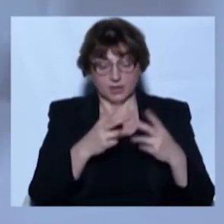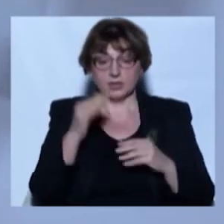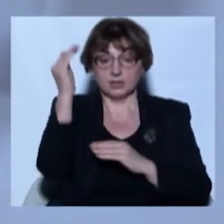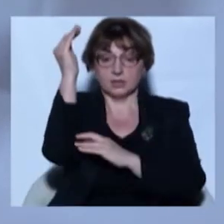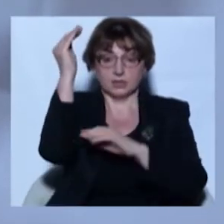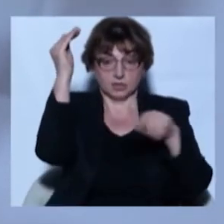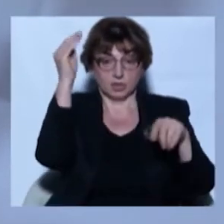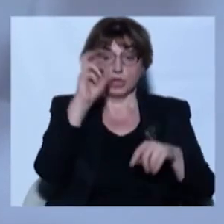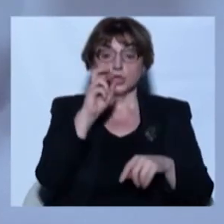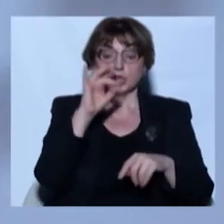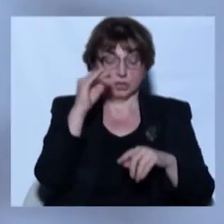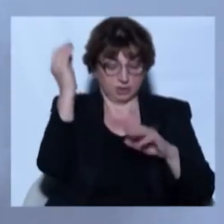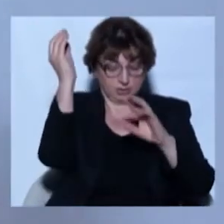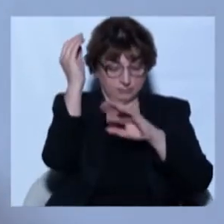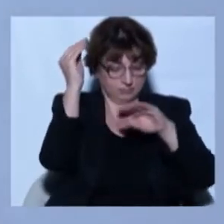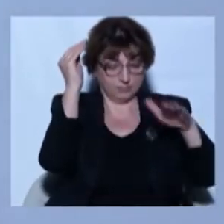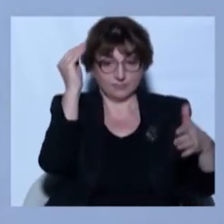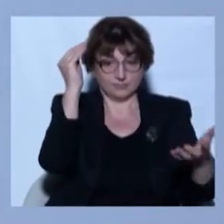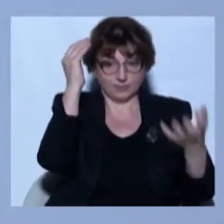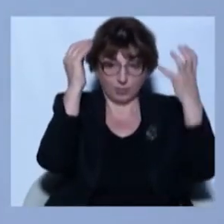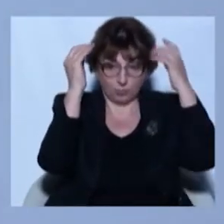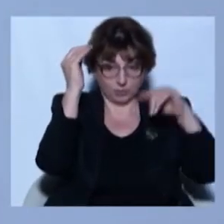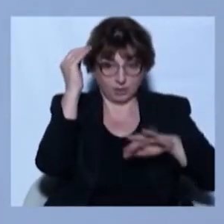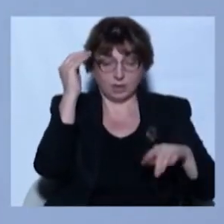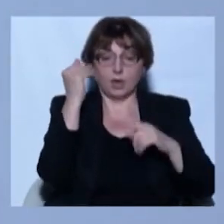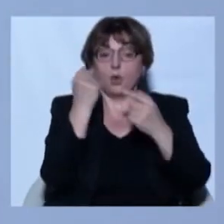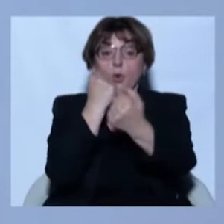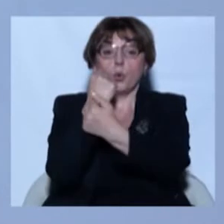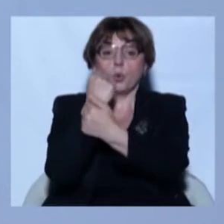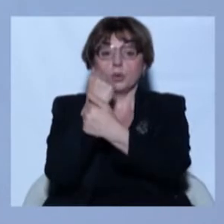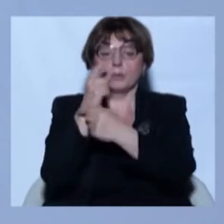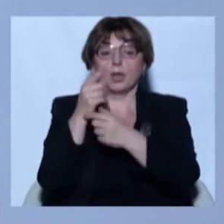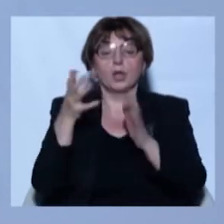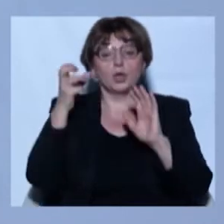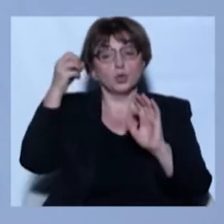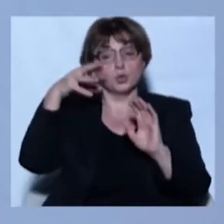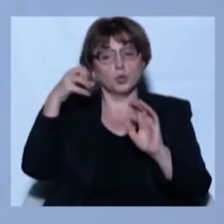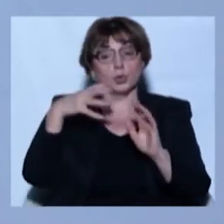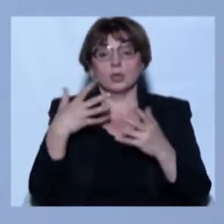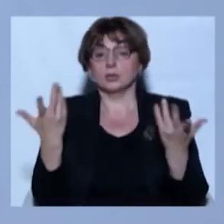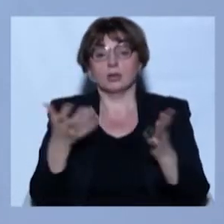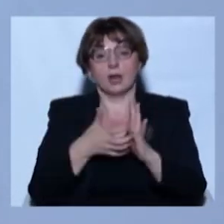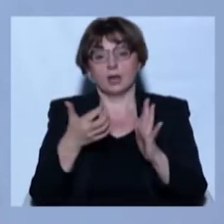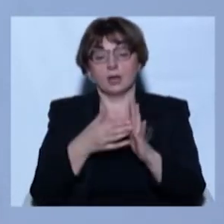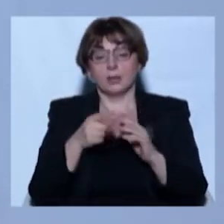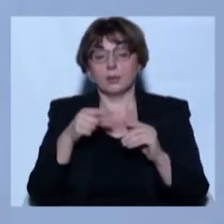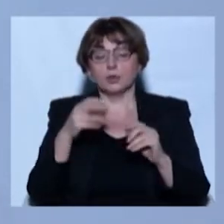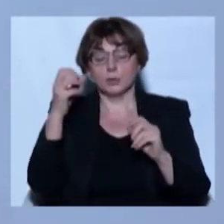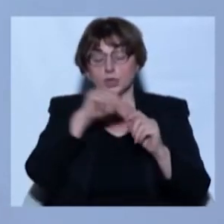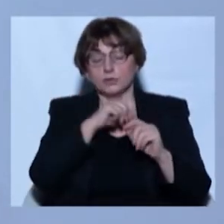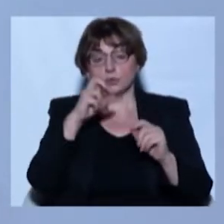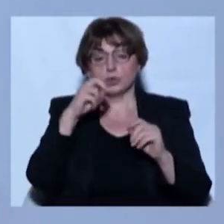չրդիլի, դա ռատգան ամ սխեղուլիս ուկ անամխարես շուքին ագլեպիա, ամիտոմ չտիլի շետարեպի